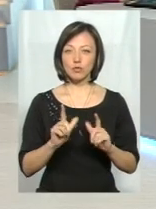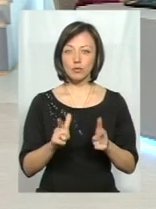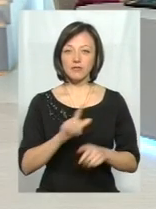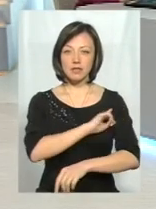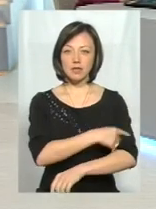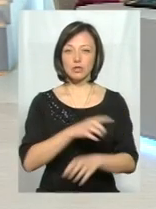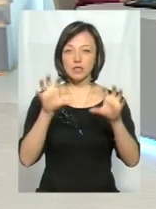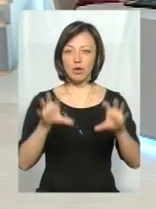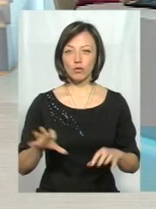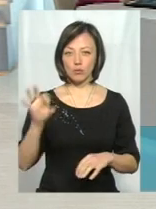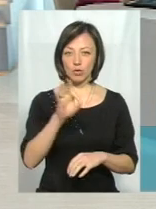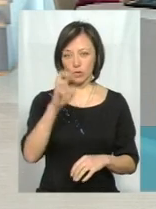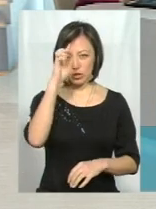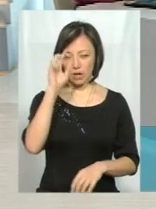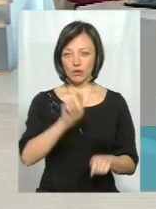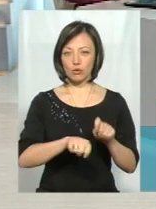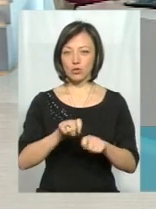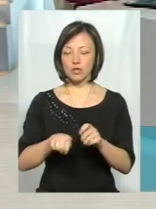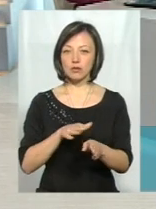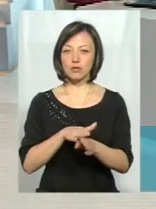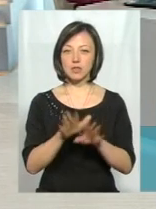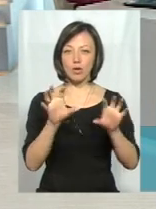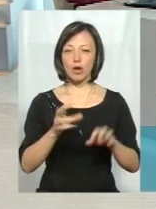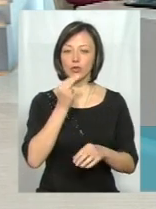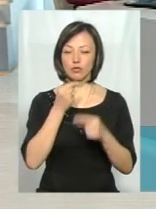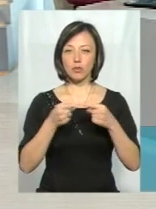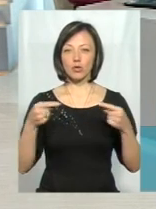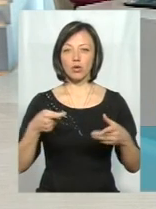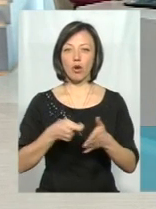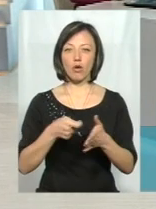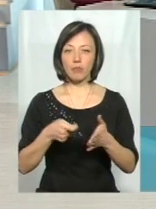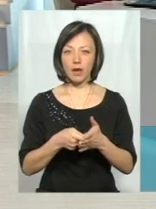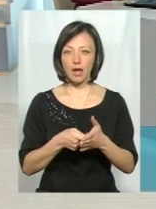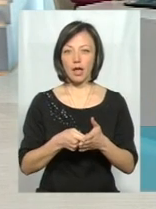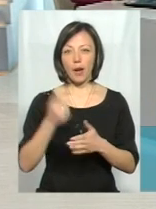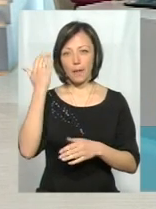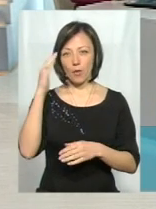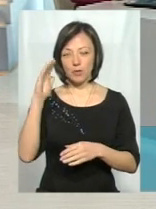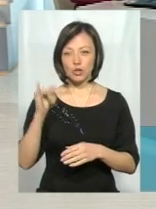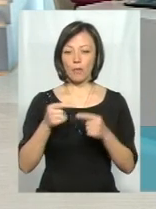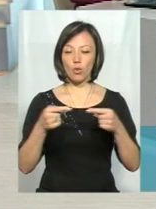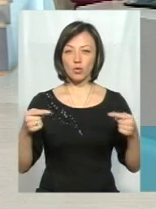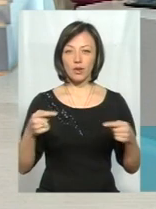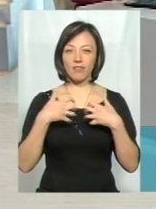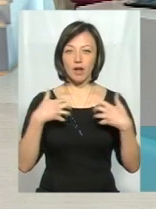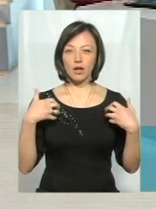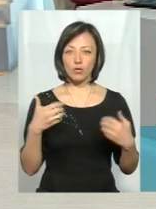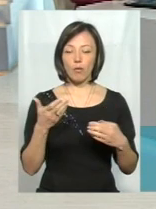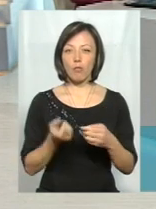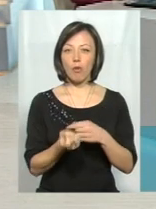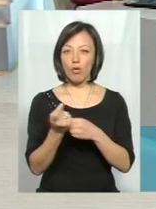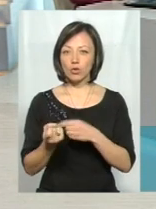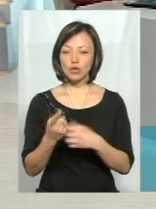про державний контроль за дотриманням законодавства про харчові продукти, корми, побічні продукти тваринного походження, здоров'я та